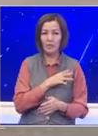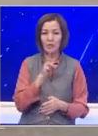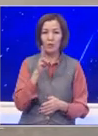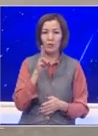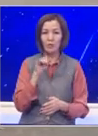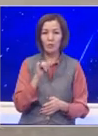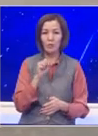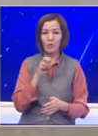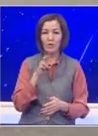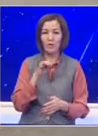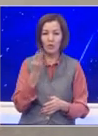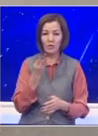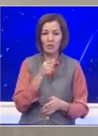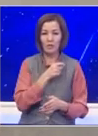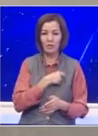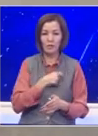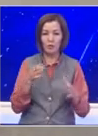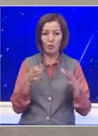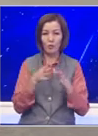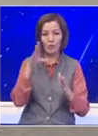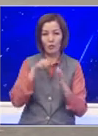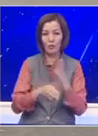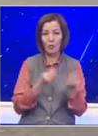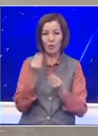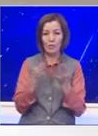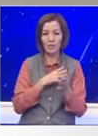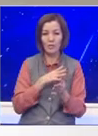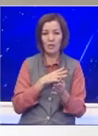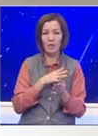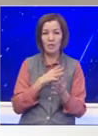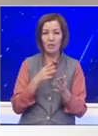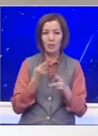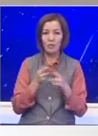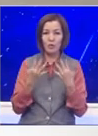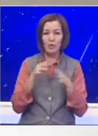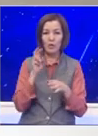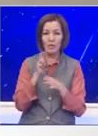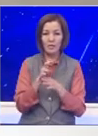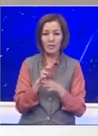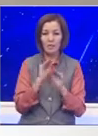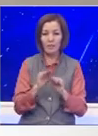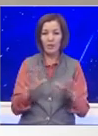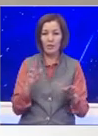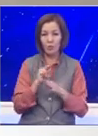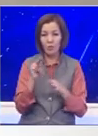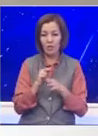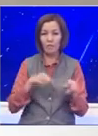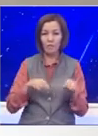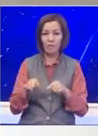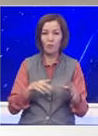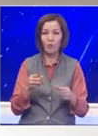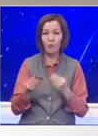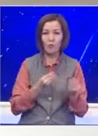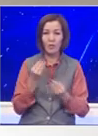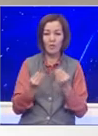осы Эскелде ауданында курама командасында ойнаган Кулмат деген баурум осы ауылга дегенде балдар ойнойтун футбол алаңын муз